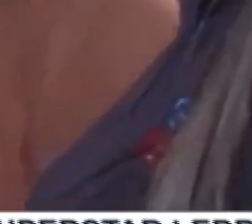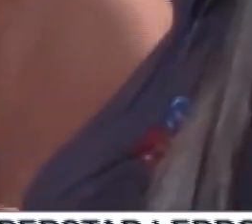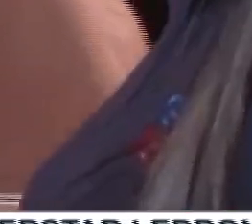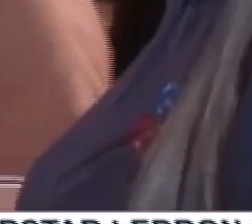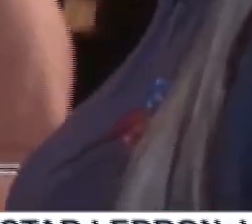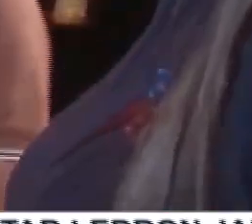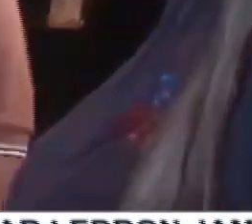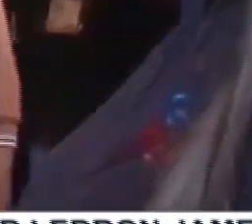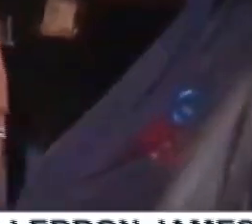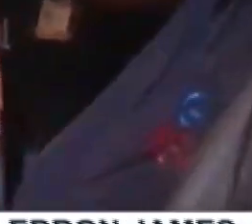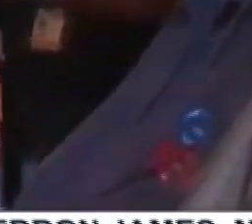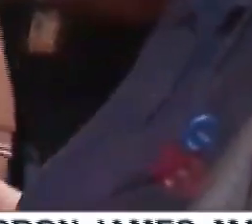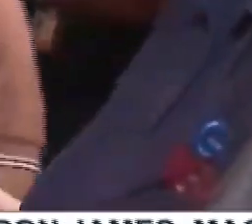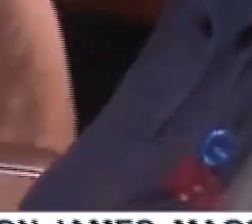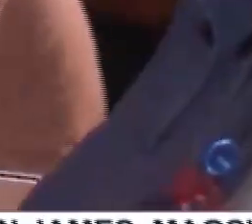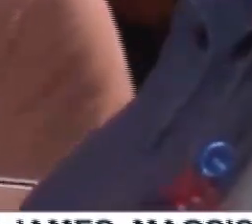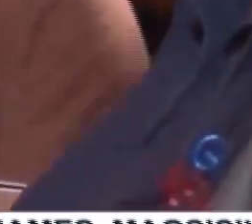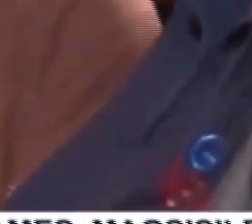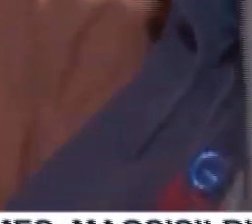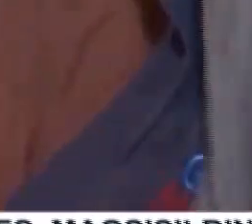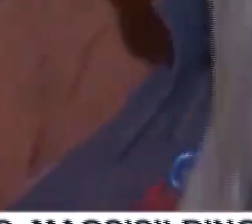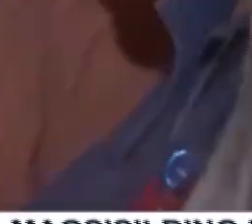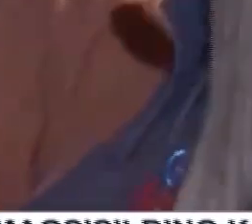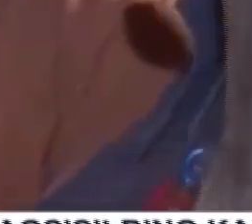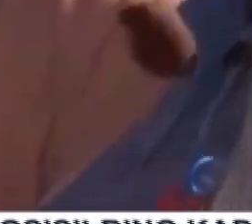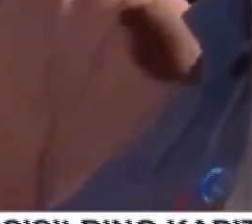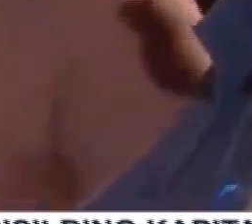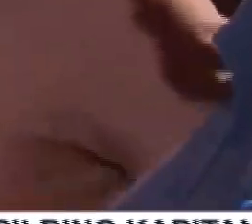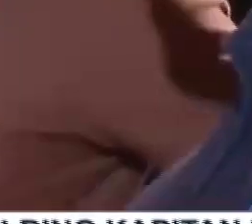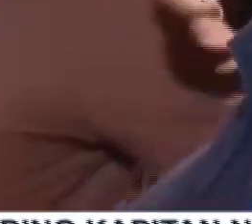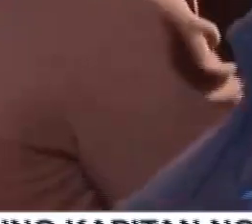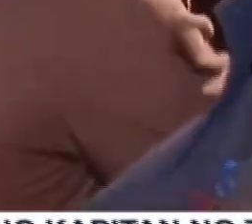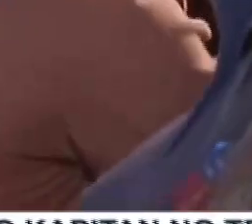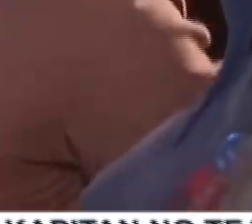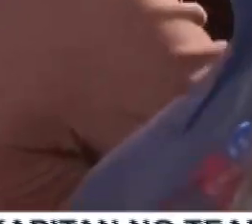Lisiges para sa Pambansang TV sa Bagong Pilipinas.